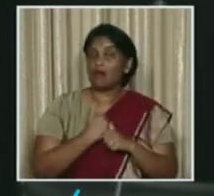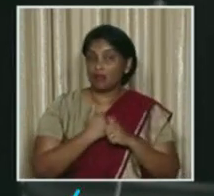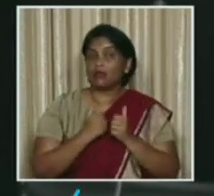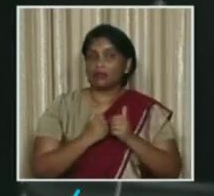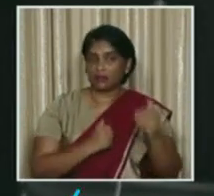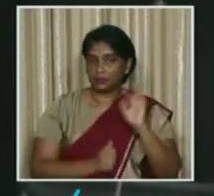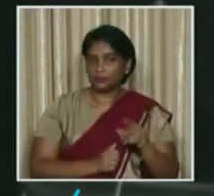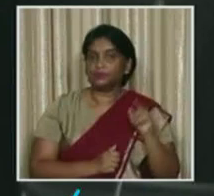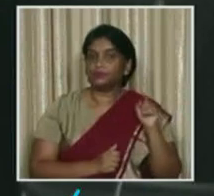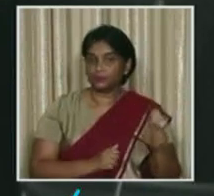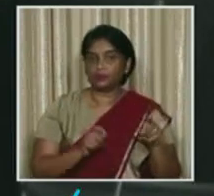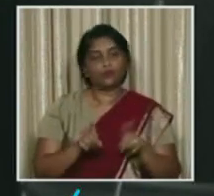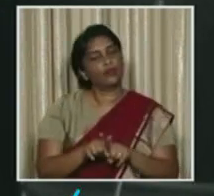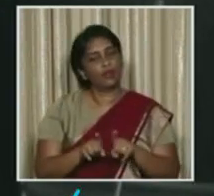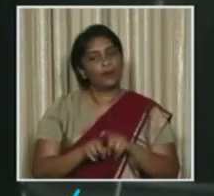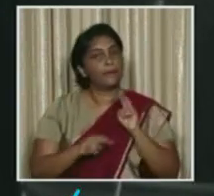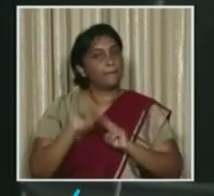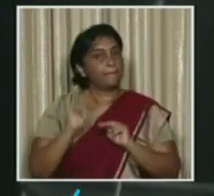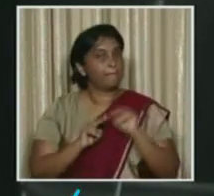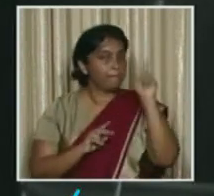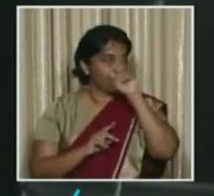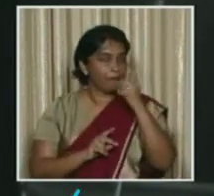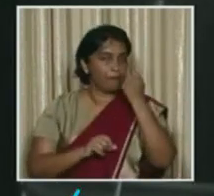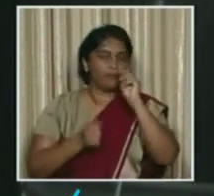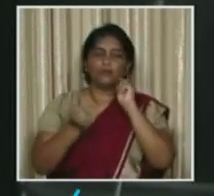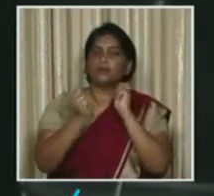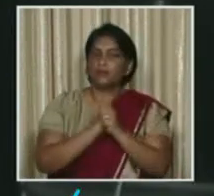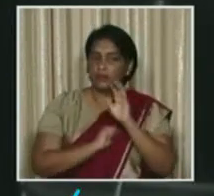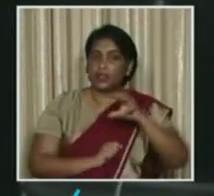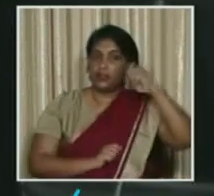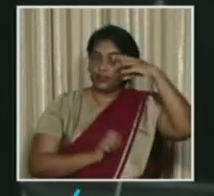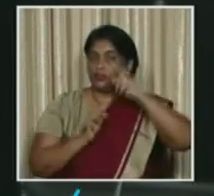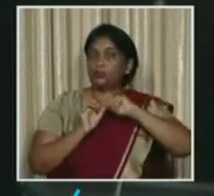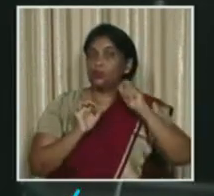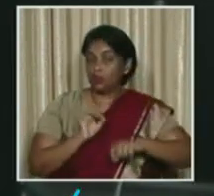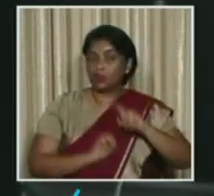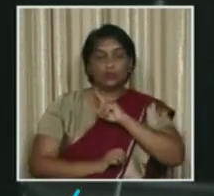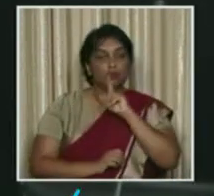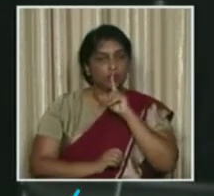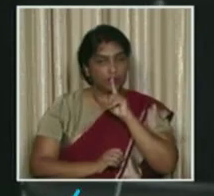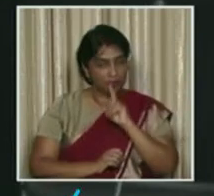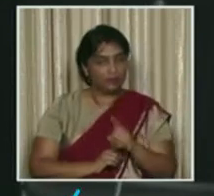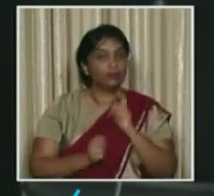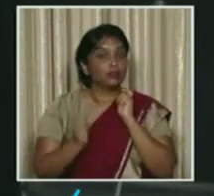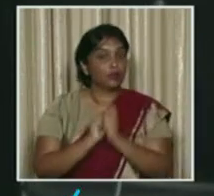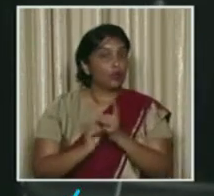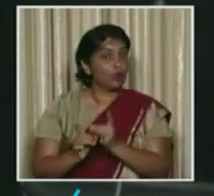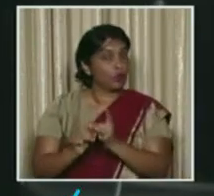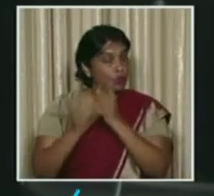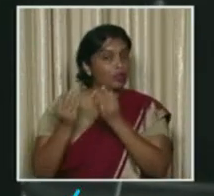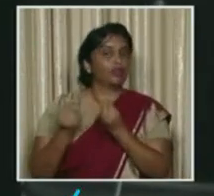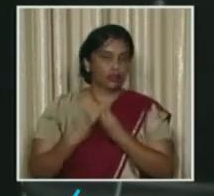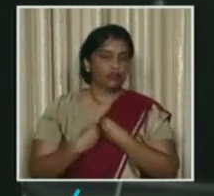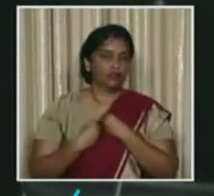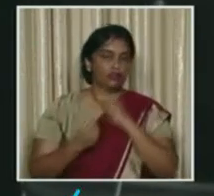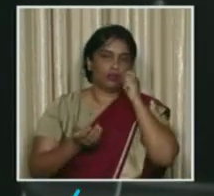යුතුව තිබෙනවා. ඒ වගේම තමයි පෙබරවාරි මාසයේ අපි මිල සංශෝධනය කරන විට විදුලි බල මණ්ඩලයේ ඉල්ලා සිටි සංශෝධනෙම ලබා දුන්න මහජන උපයතා